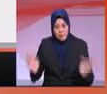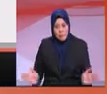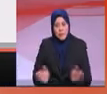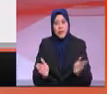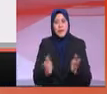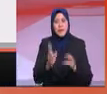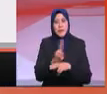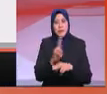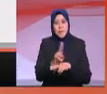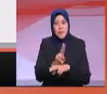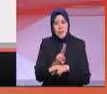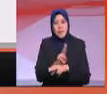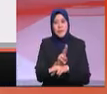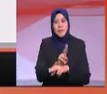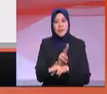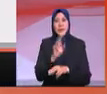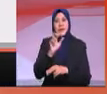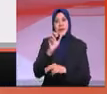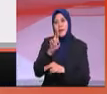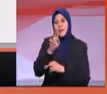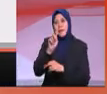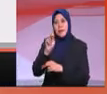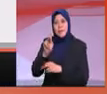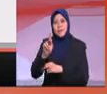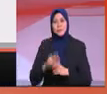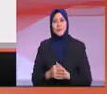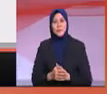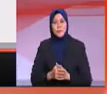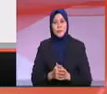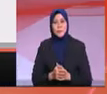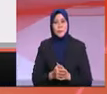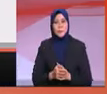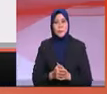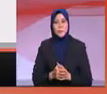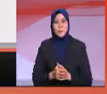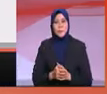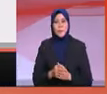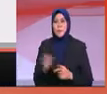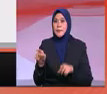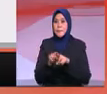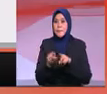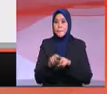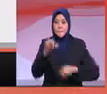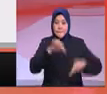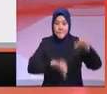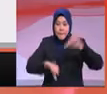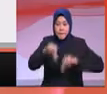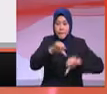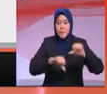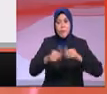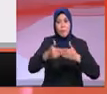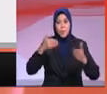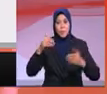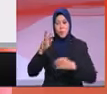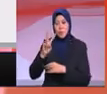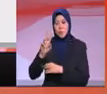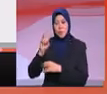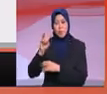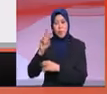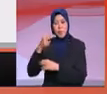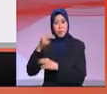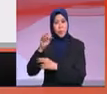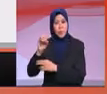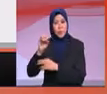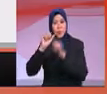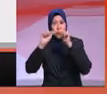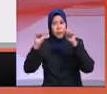menggalakkan kita menggunakan RTK antigen tersebut. Jadi seperti juga di makmal, sebelum lagi WHO